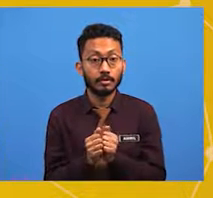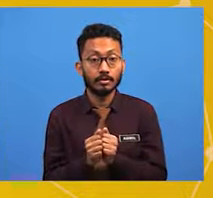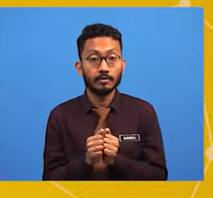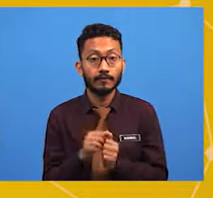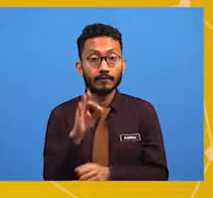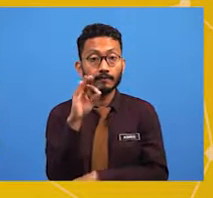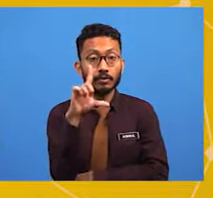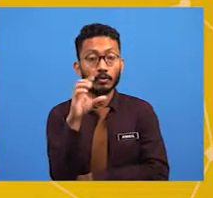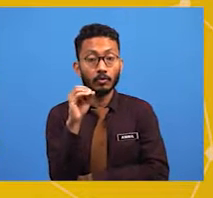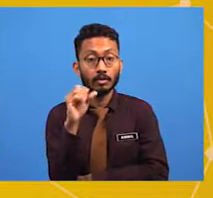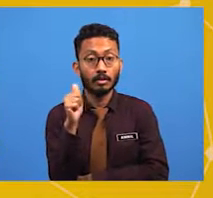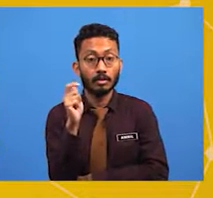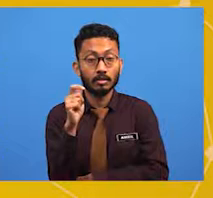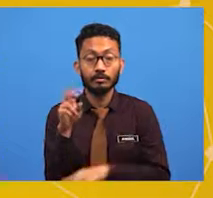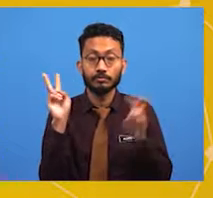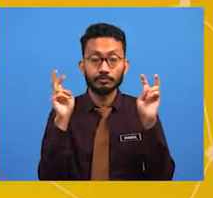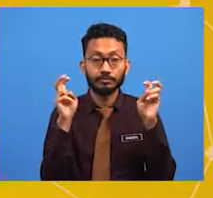buka kurungan